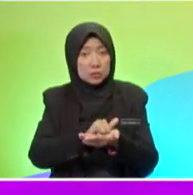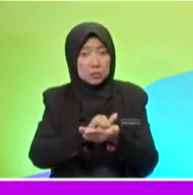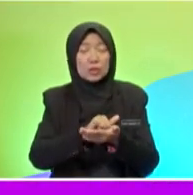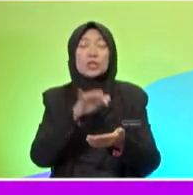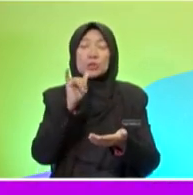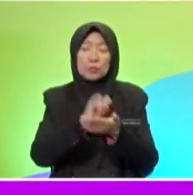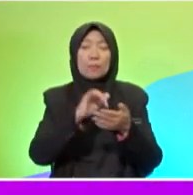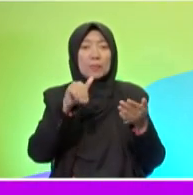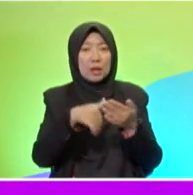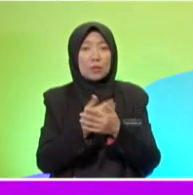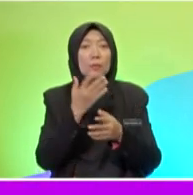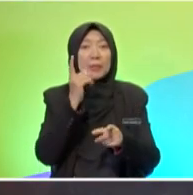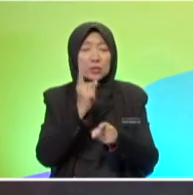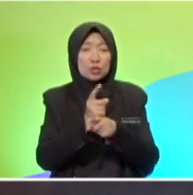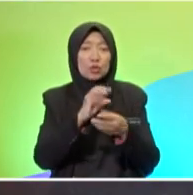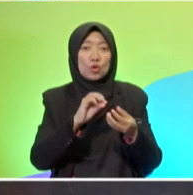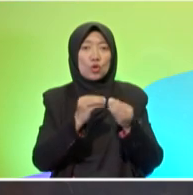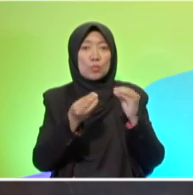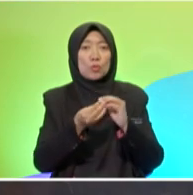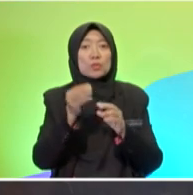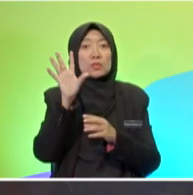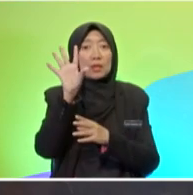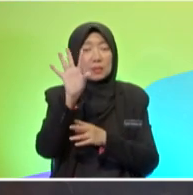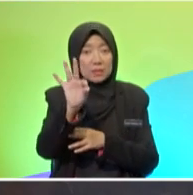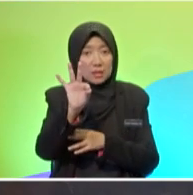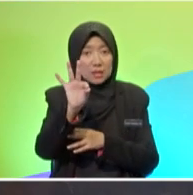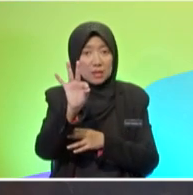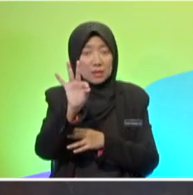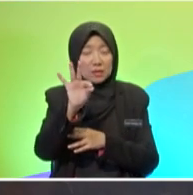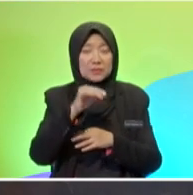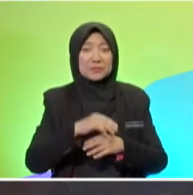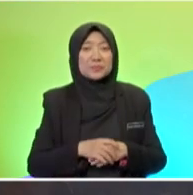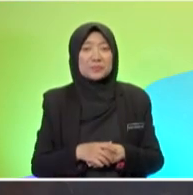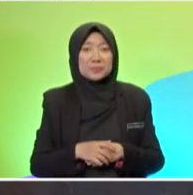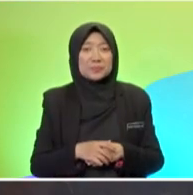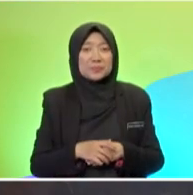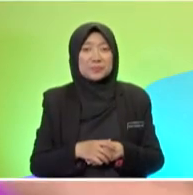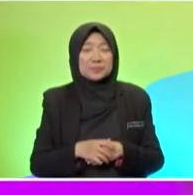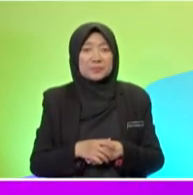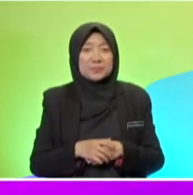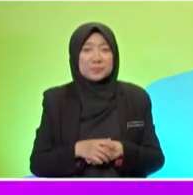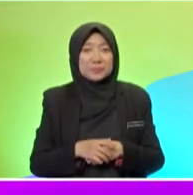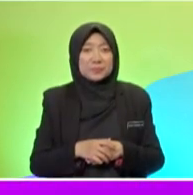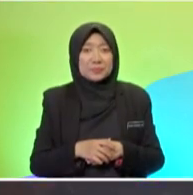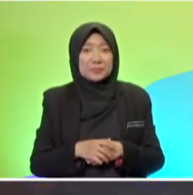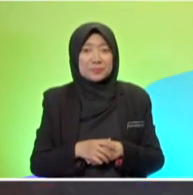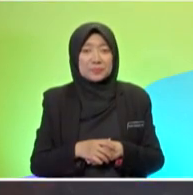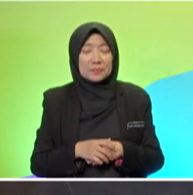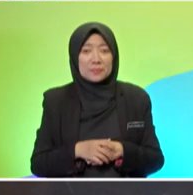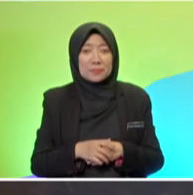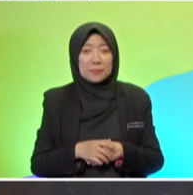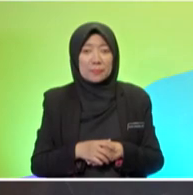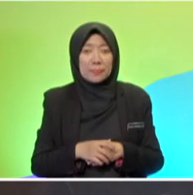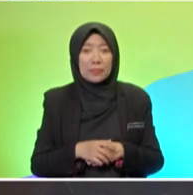nombor... Sorry. Nombor 9. Yeah. Okey, sekali lagi nombor 9. Nombor 9. Okey, baik. Okay.